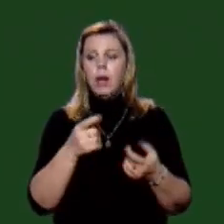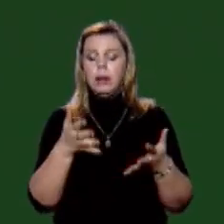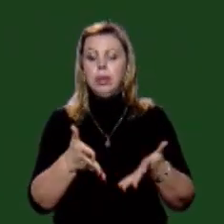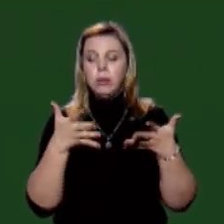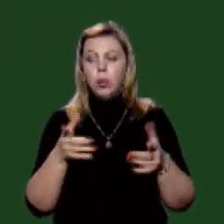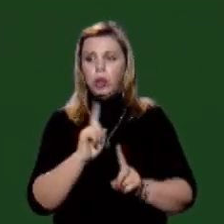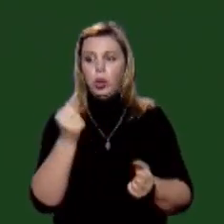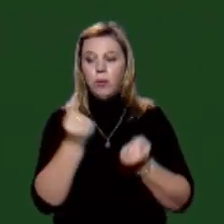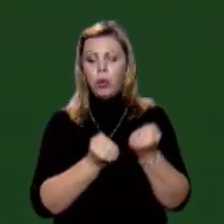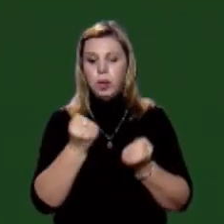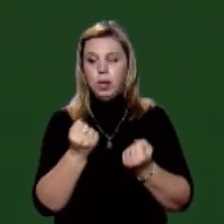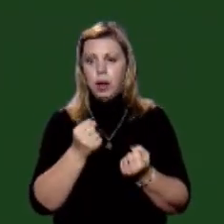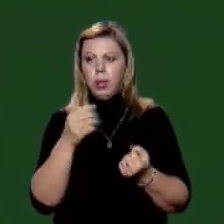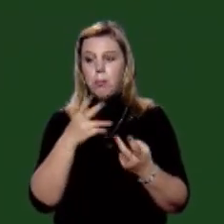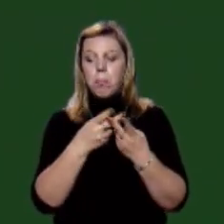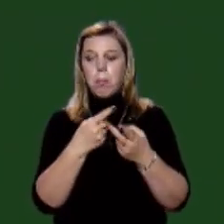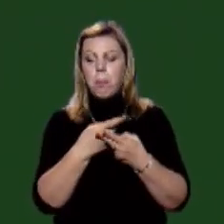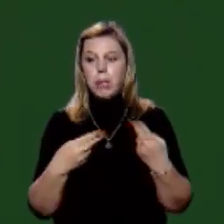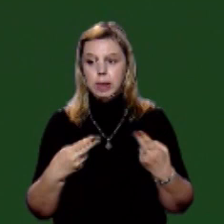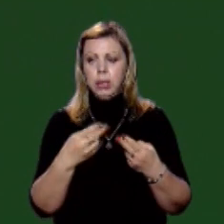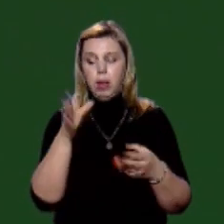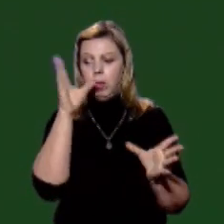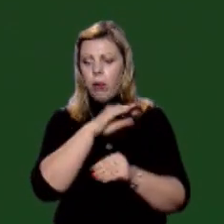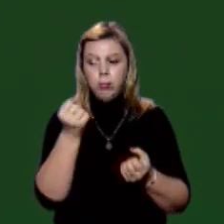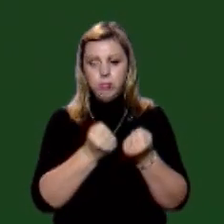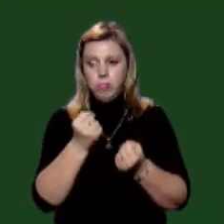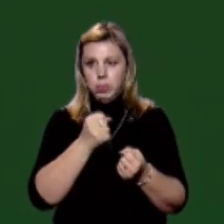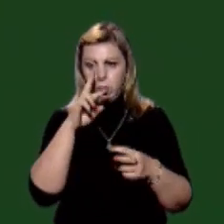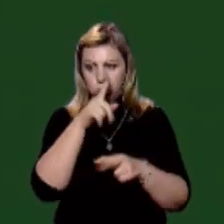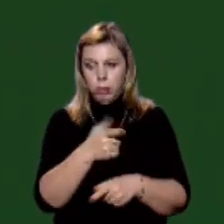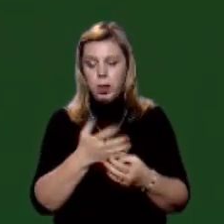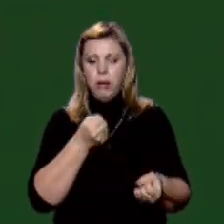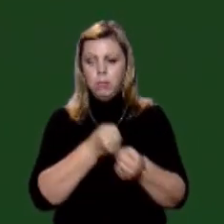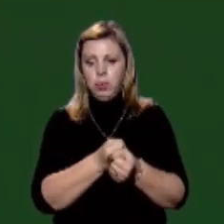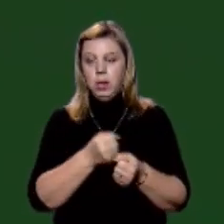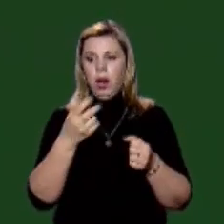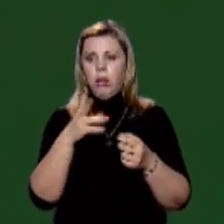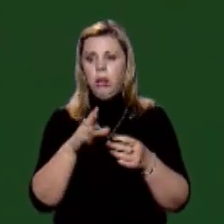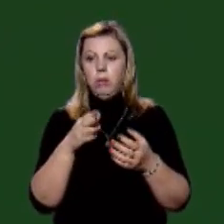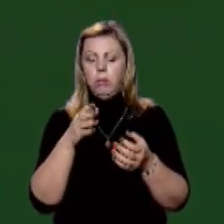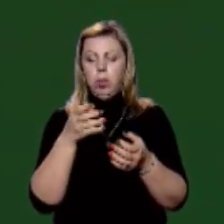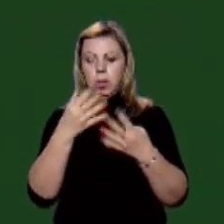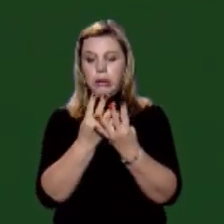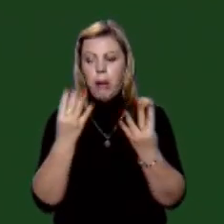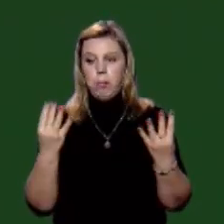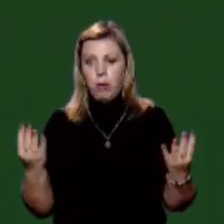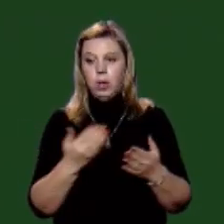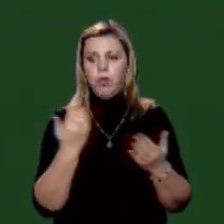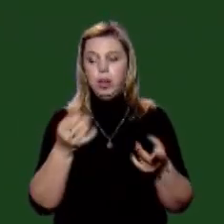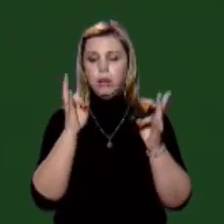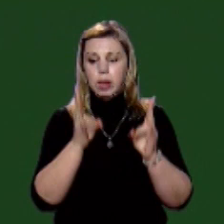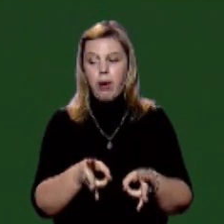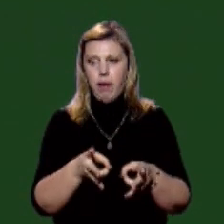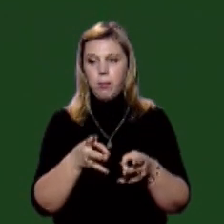З'ясовано, що водій автомобіля «Мерседес» не впорався з керуванням та допустив зіткнення з бетонною огорожею. Від